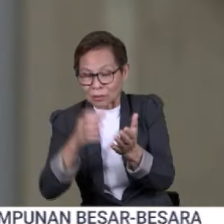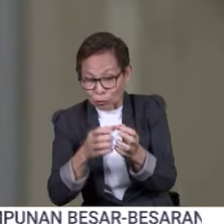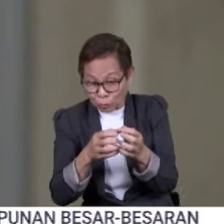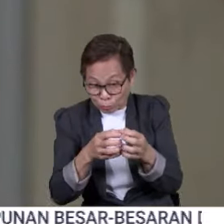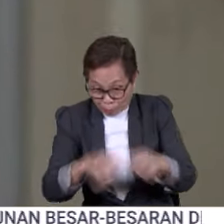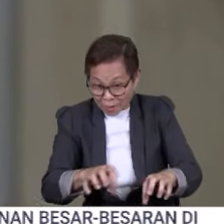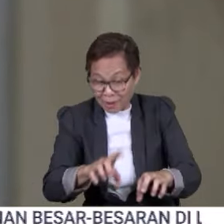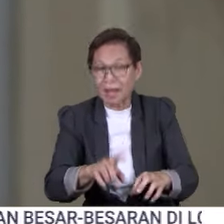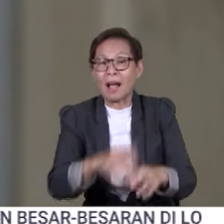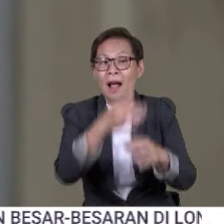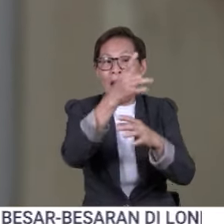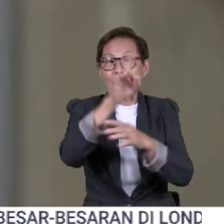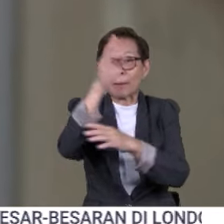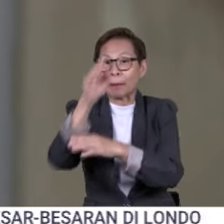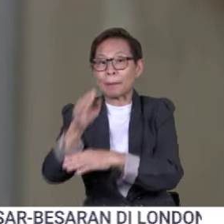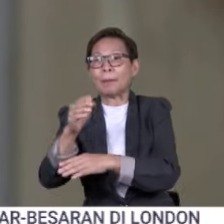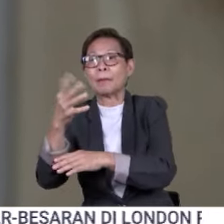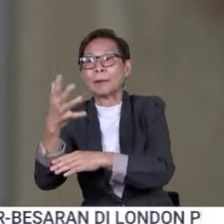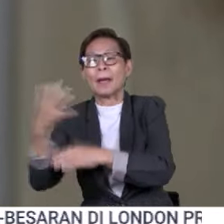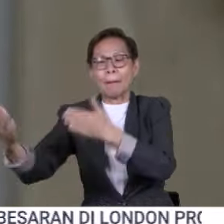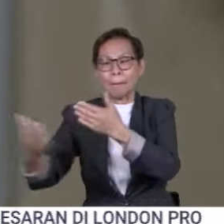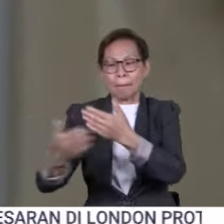18 Mei sebutan semula